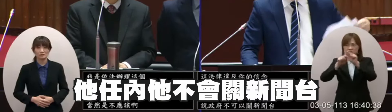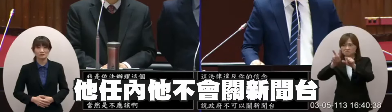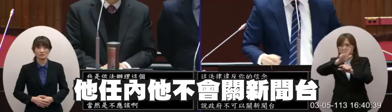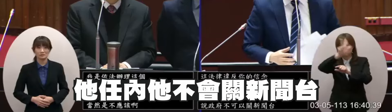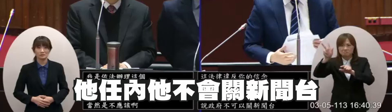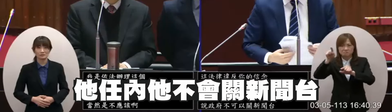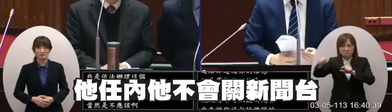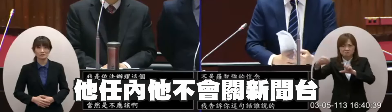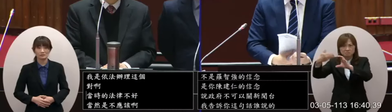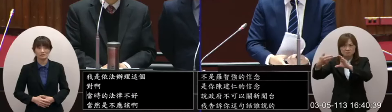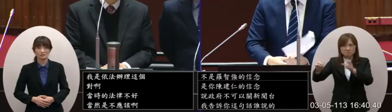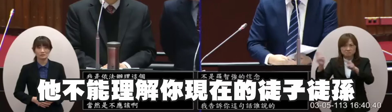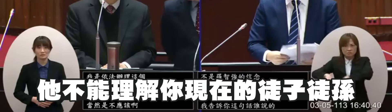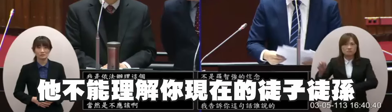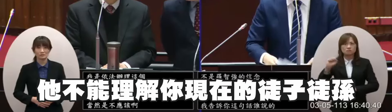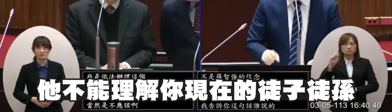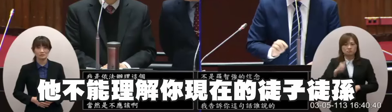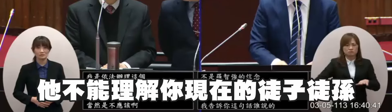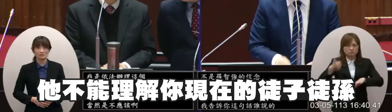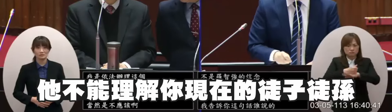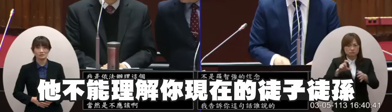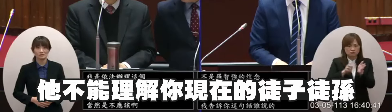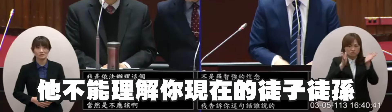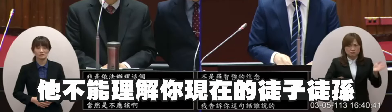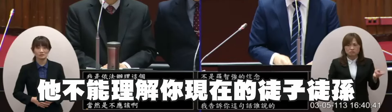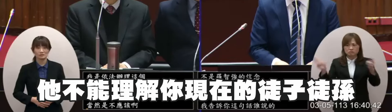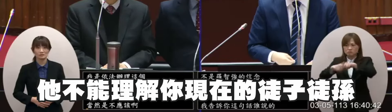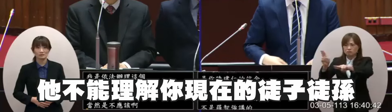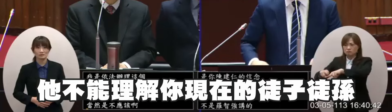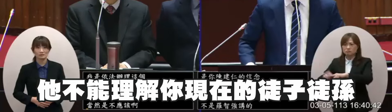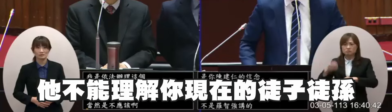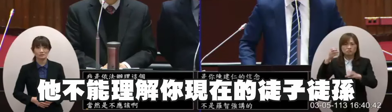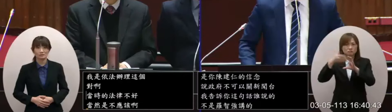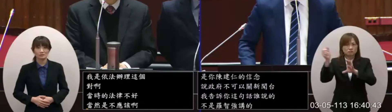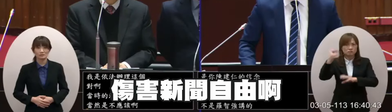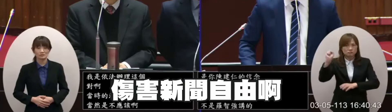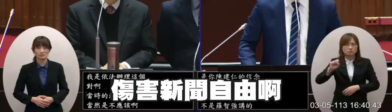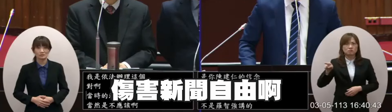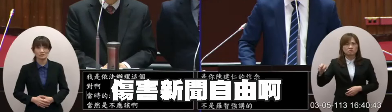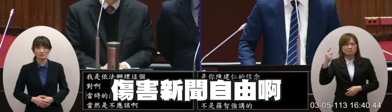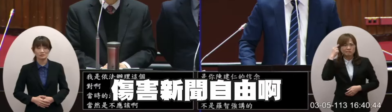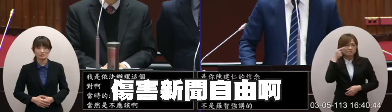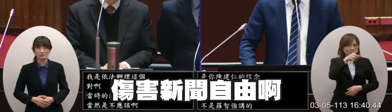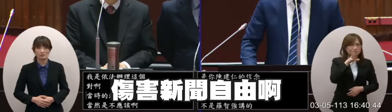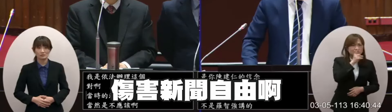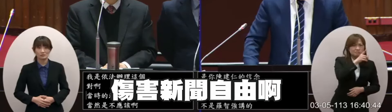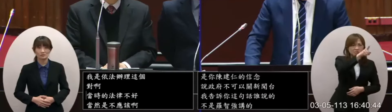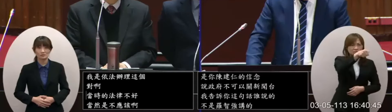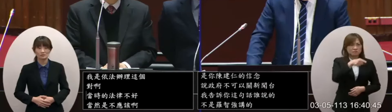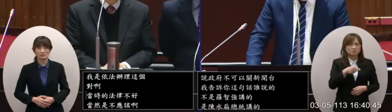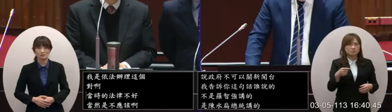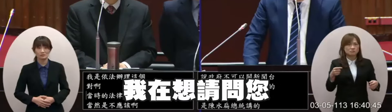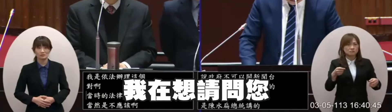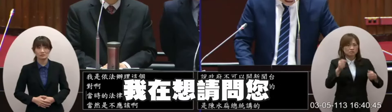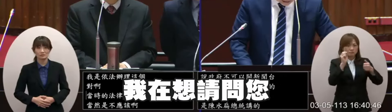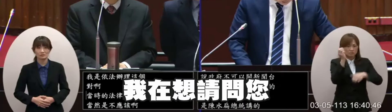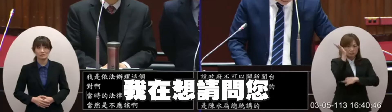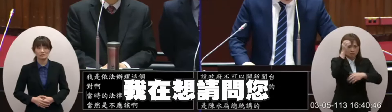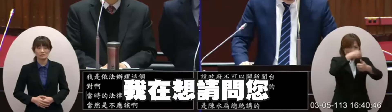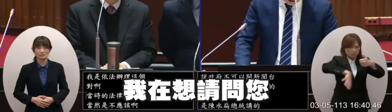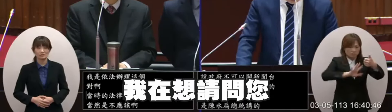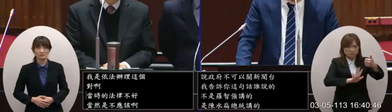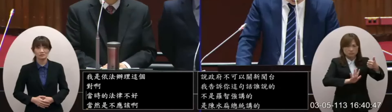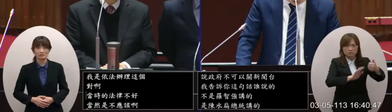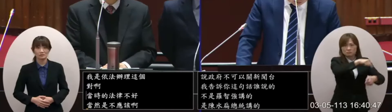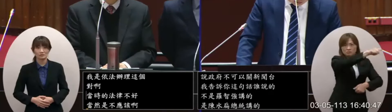不会关新闻台，他不能理解你现在的徒子徒孙伤害新闻自由啊！我在想请